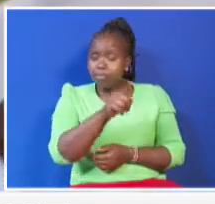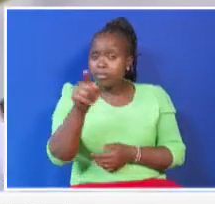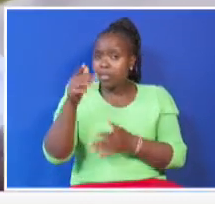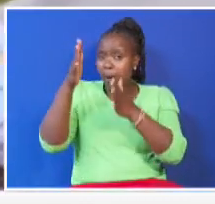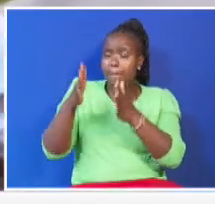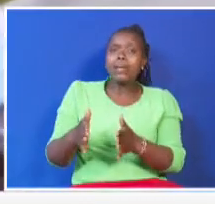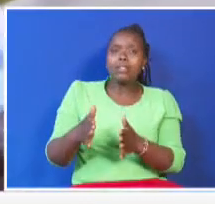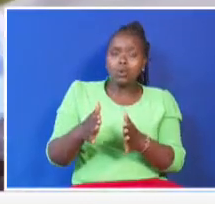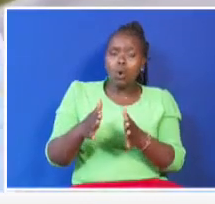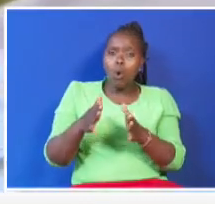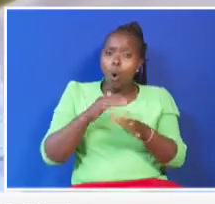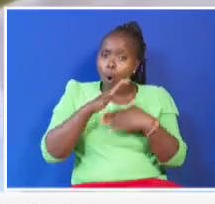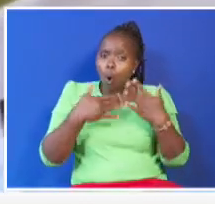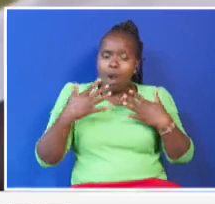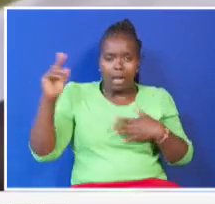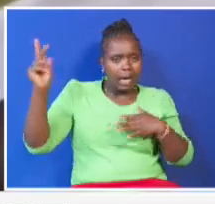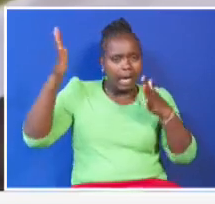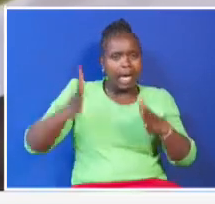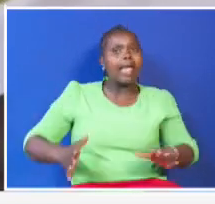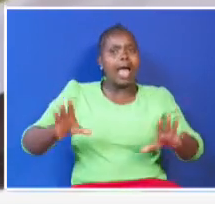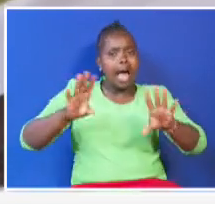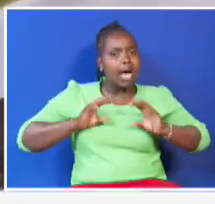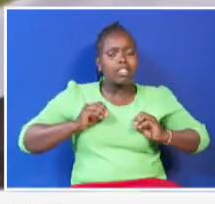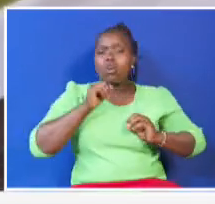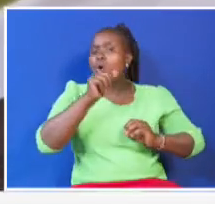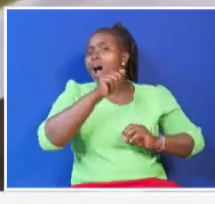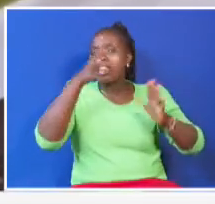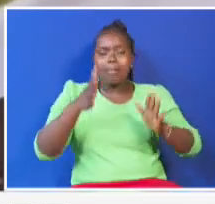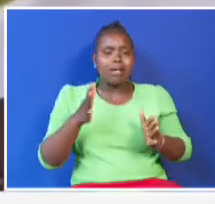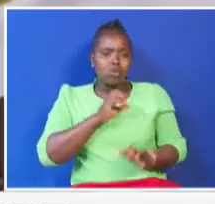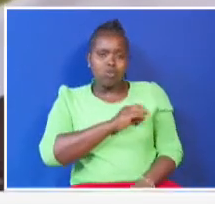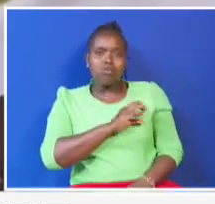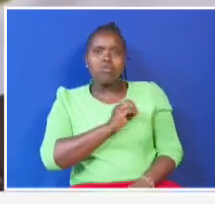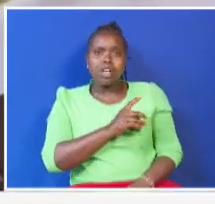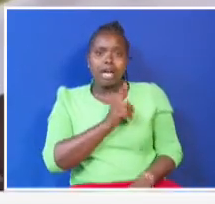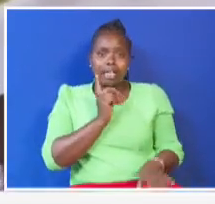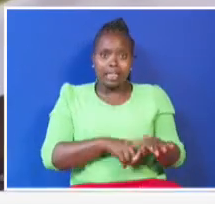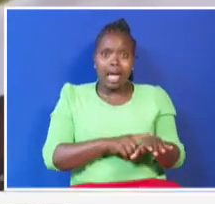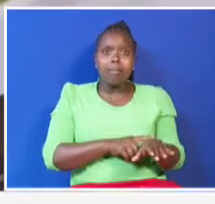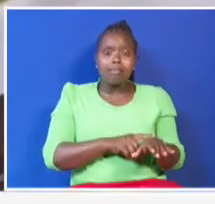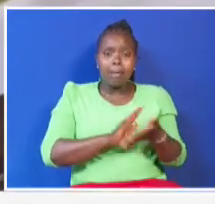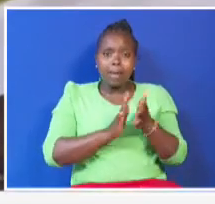ambaye anakubalika Kenya mzima, ambaye hakuna mtu anamuogopa, ati akishika sasa